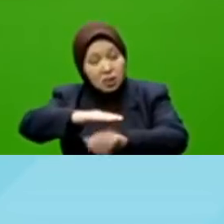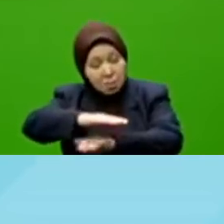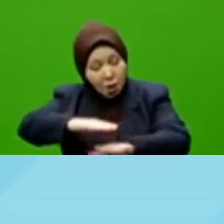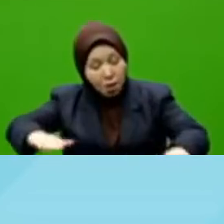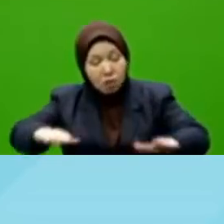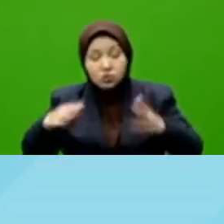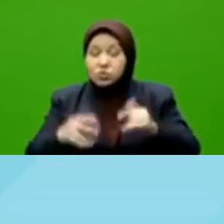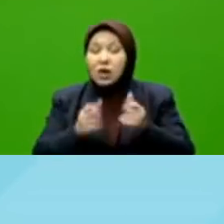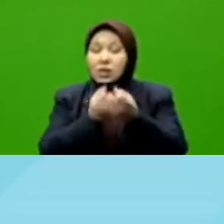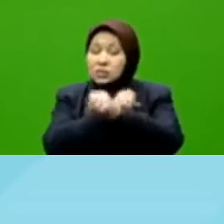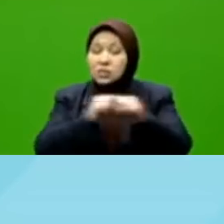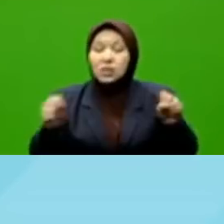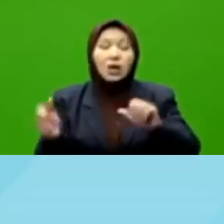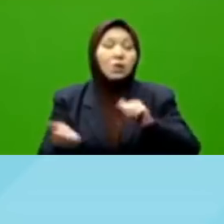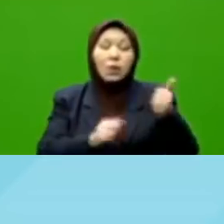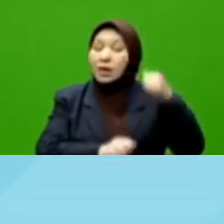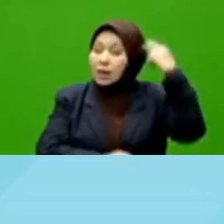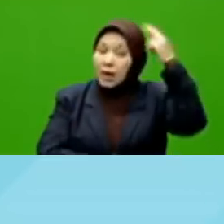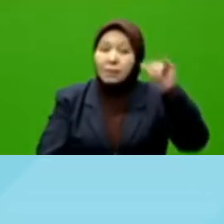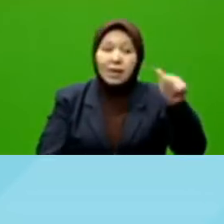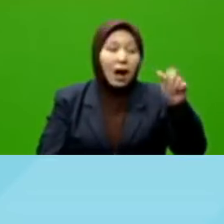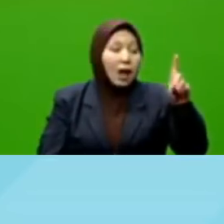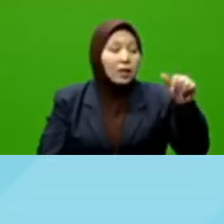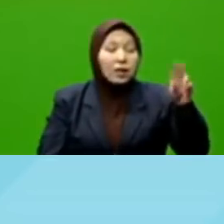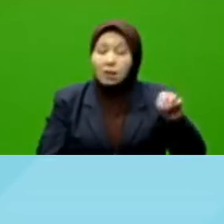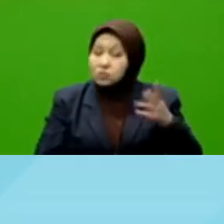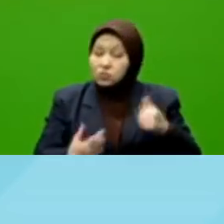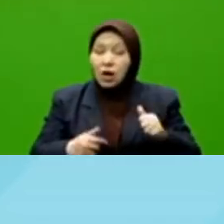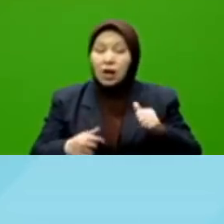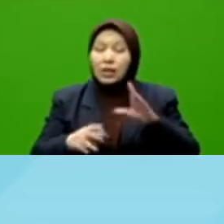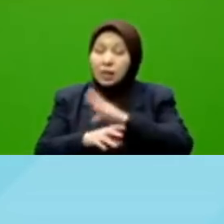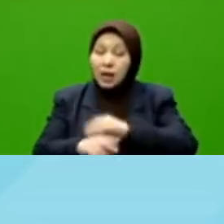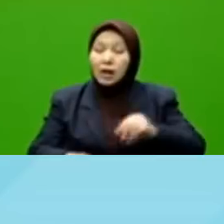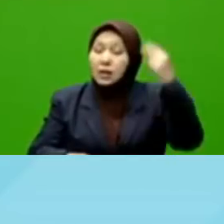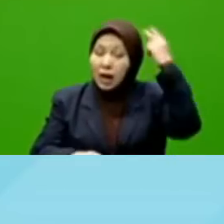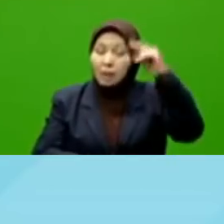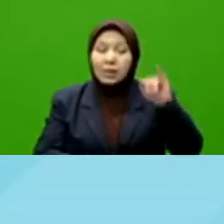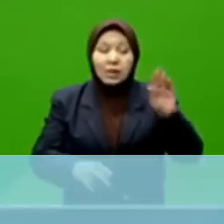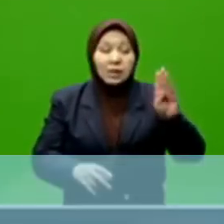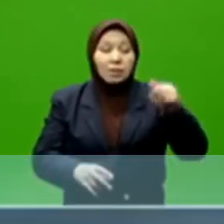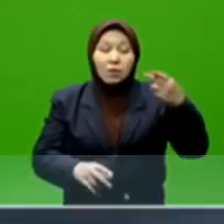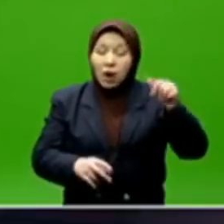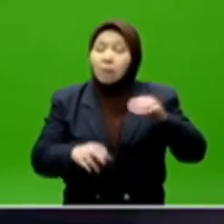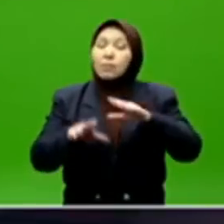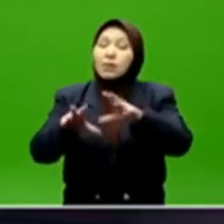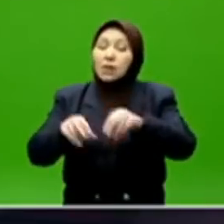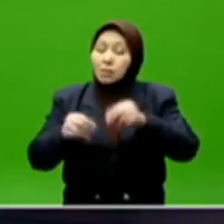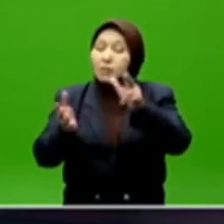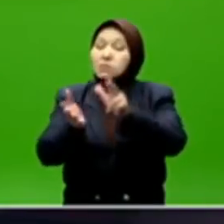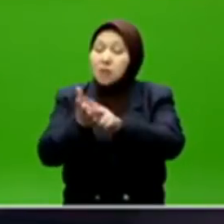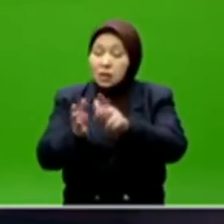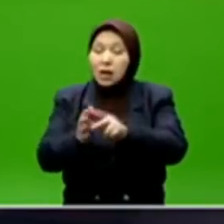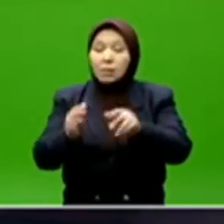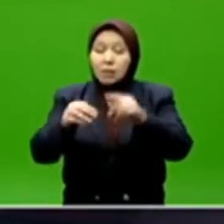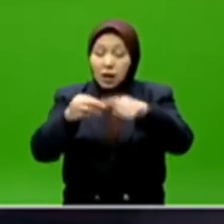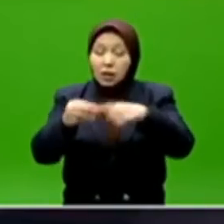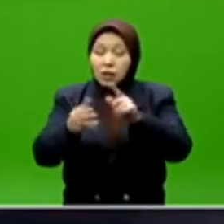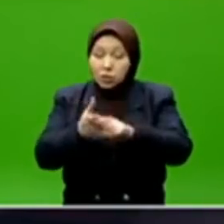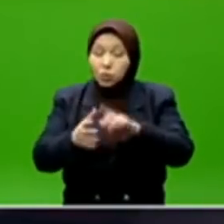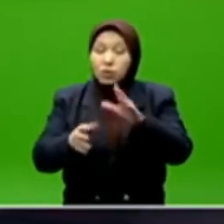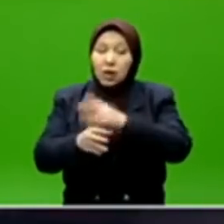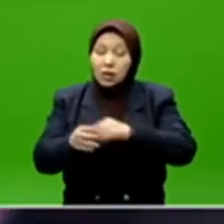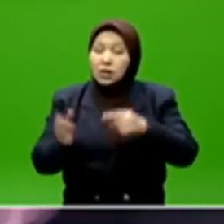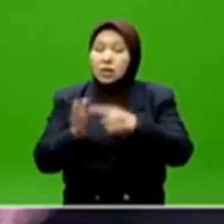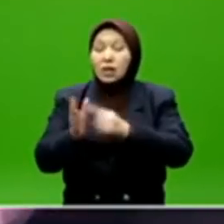oleh Nabi Adam. Ya. Jadi Nabi Ibrahim iktiraf perkara tersebut dan doanya apa? Rabbana liyuqimus salah. Ini